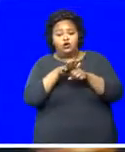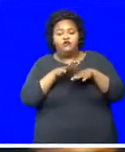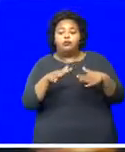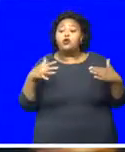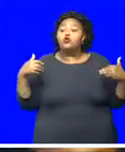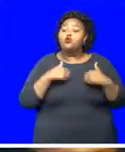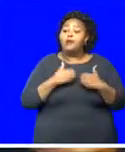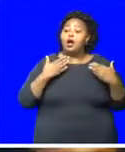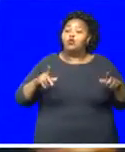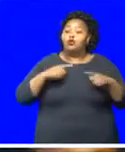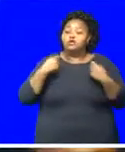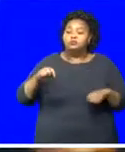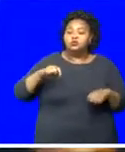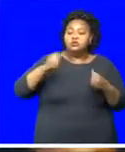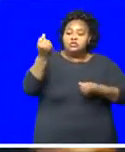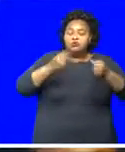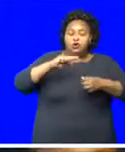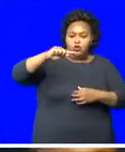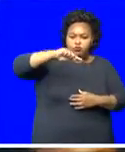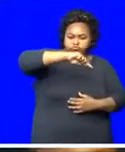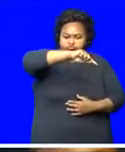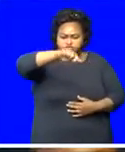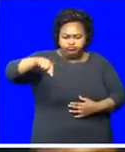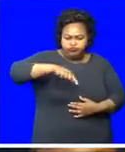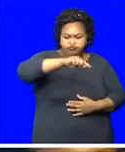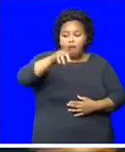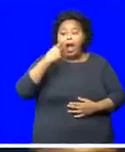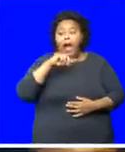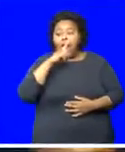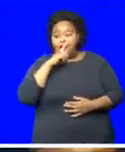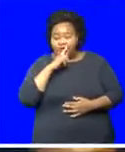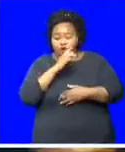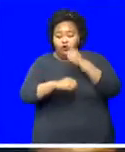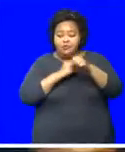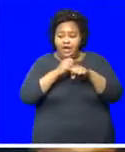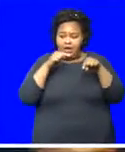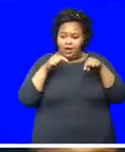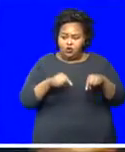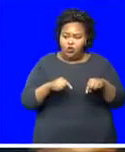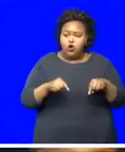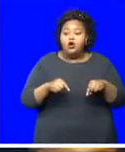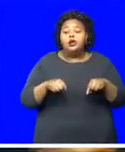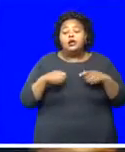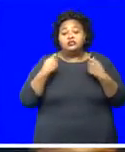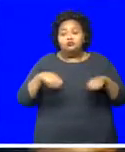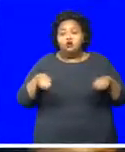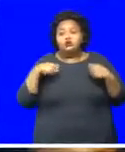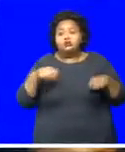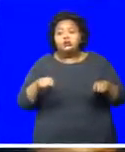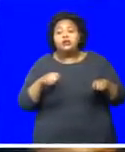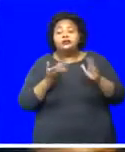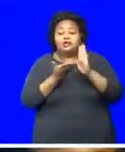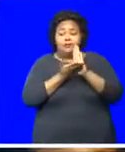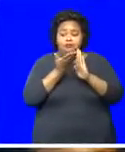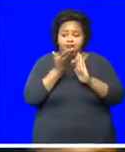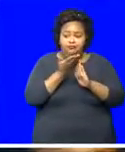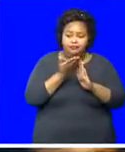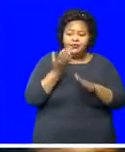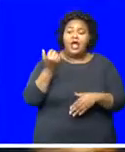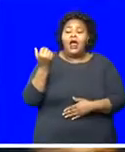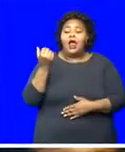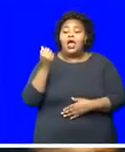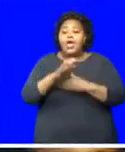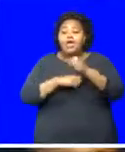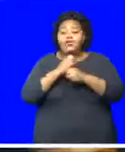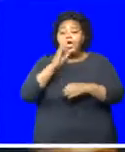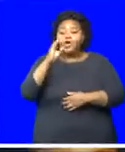COVID-19 kuphathamisilelo umdlalo kodwa nakabuka lemidlalo yalonyaka acathinisa neminyaka wa 2019 lizingali khomba kwenyuka